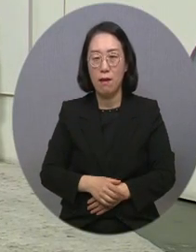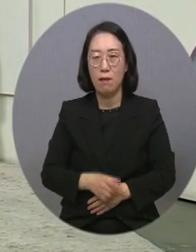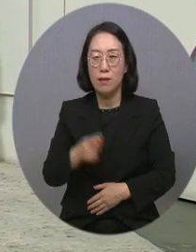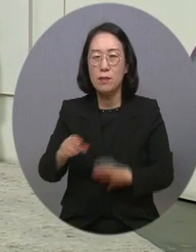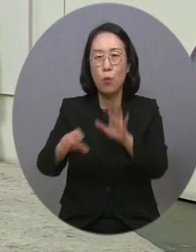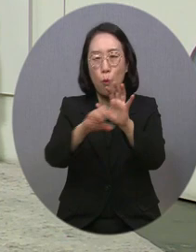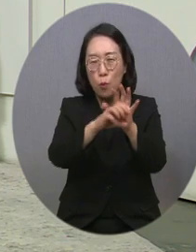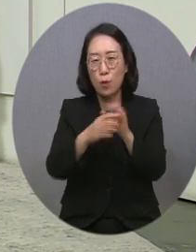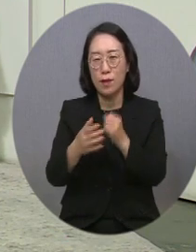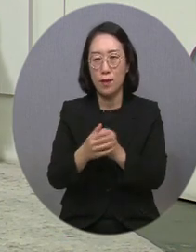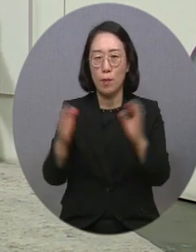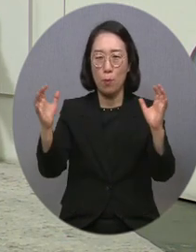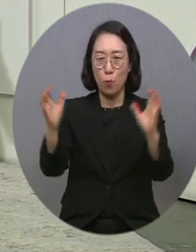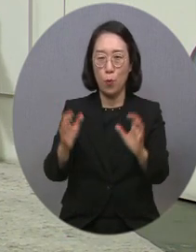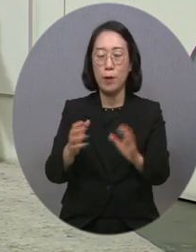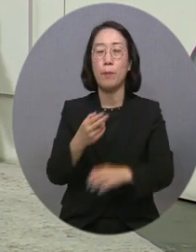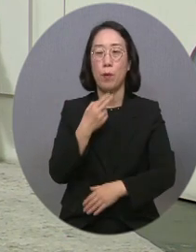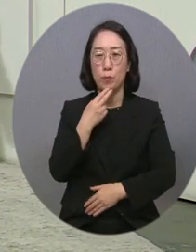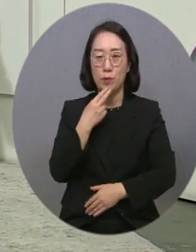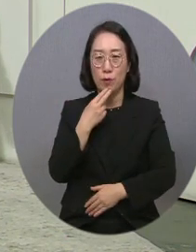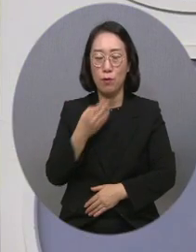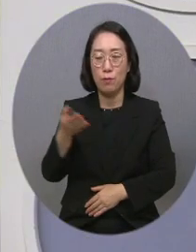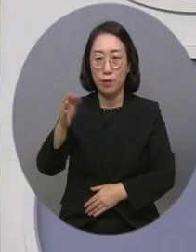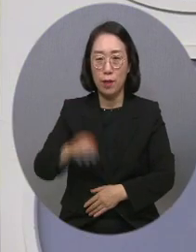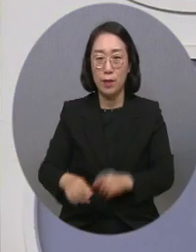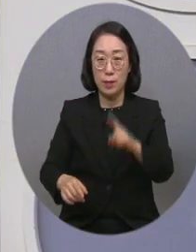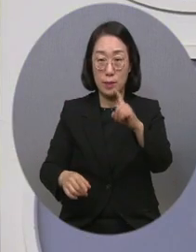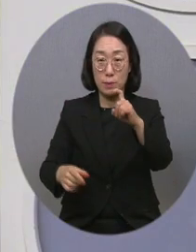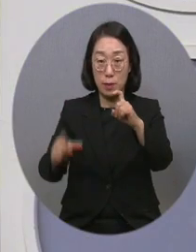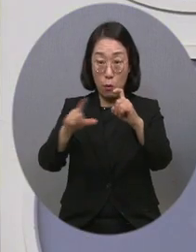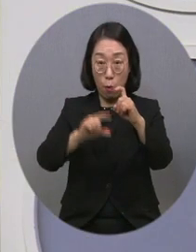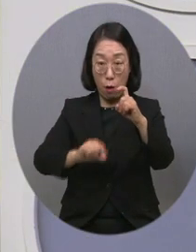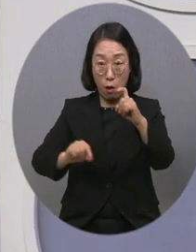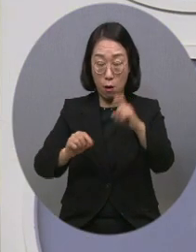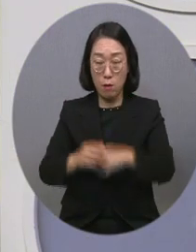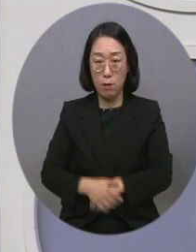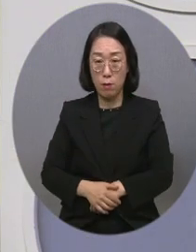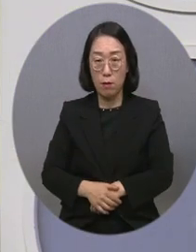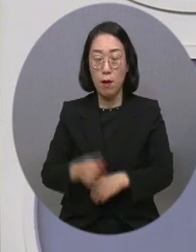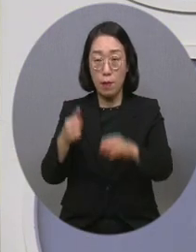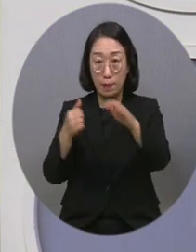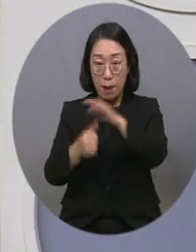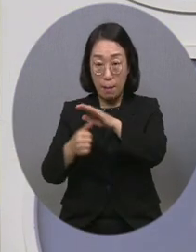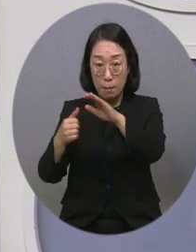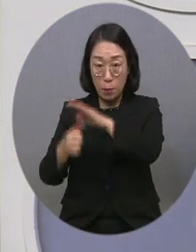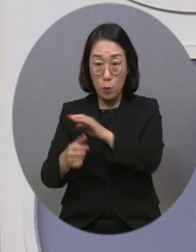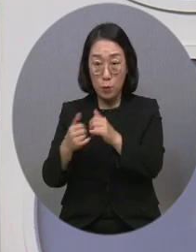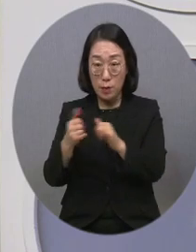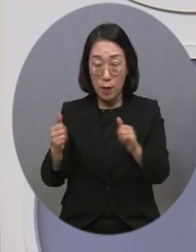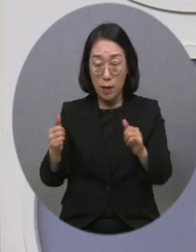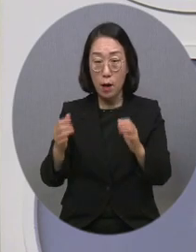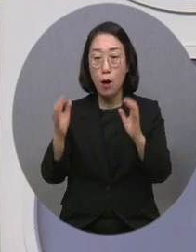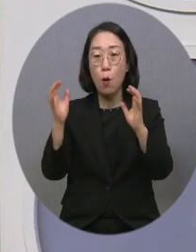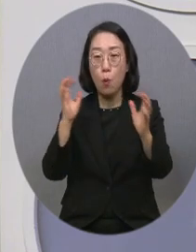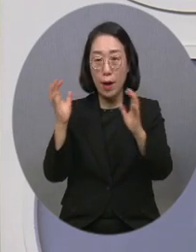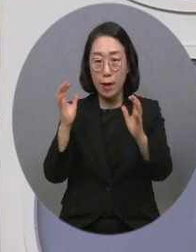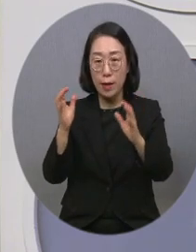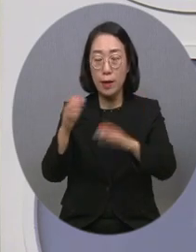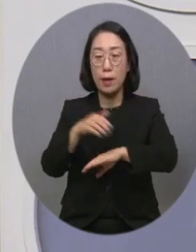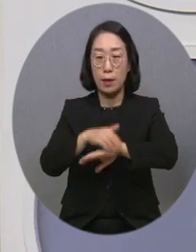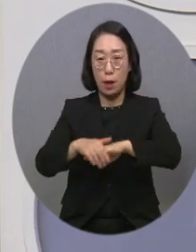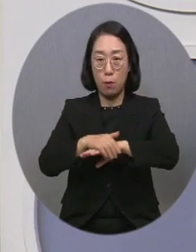하지 못하고 있습니다. 네네. 근데 이제 11월 달에 가서 이제 그 대표자 회의는 좀 할 생각인데